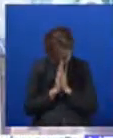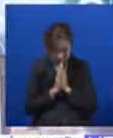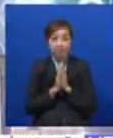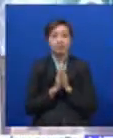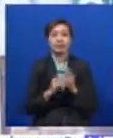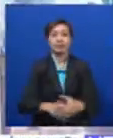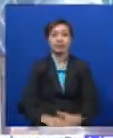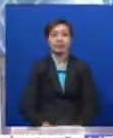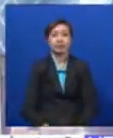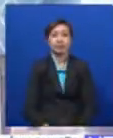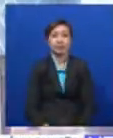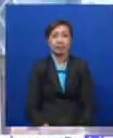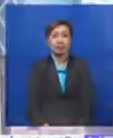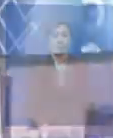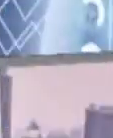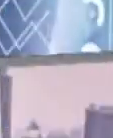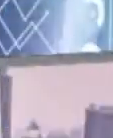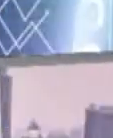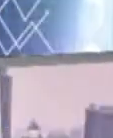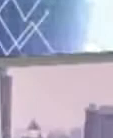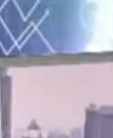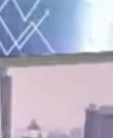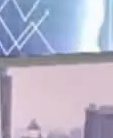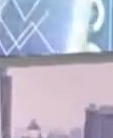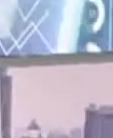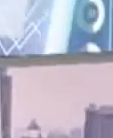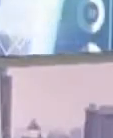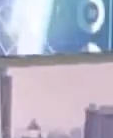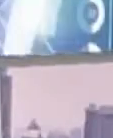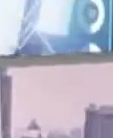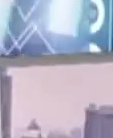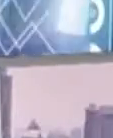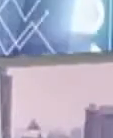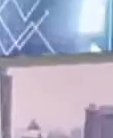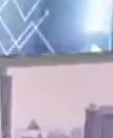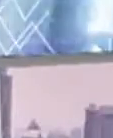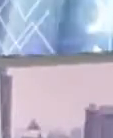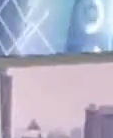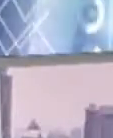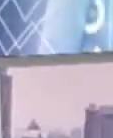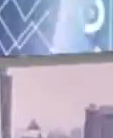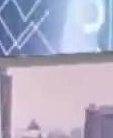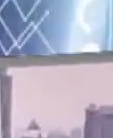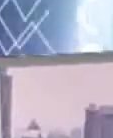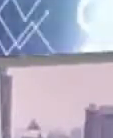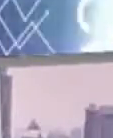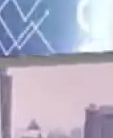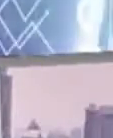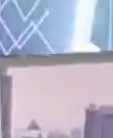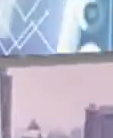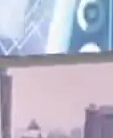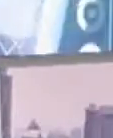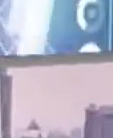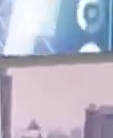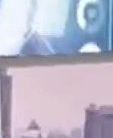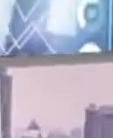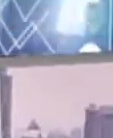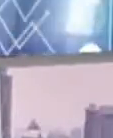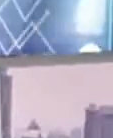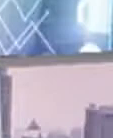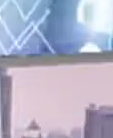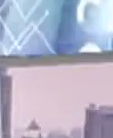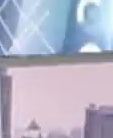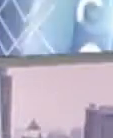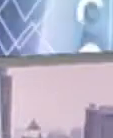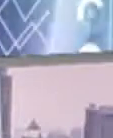ะวันนี้ดัชนีเซ็ตร่วงลงแรงในทิศทางเดียวกับตลาดหุ้นอื่นในภูมิภาคเอเชียค่ะเนื่องจากมีความกังวลเกี่ยวกับเศรษฐกิจจี